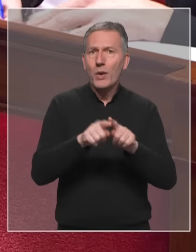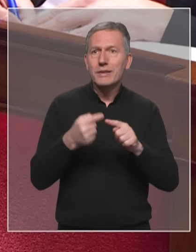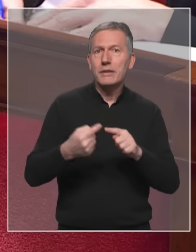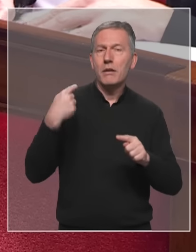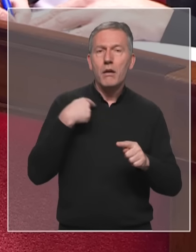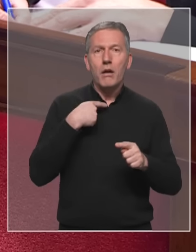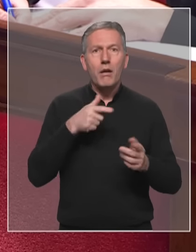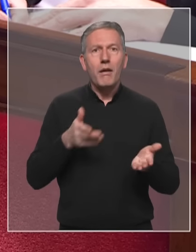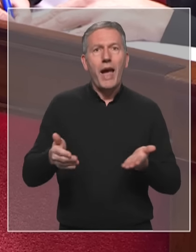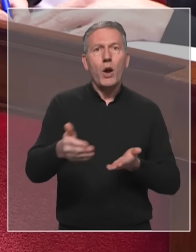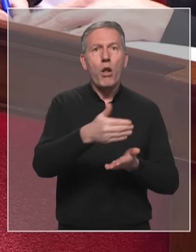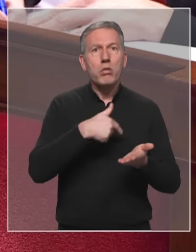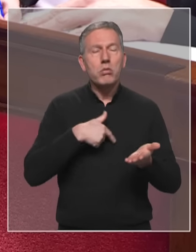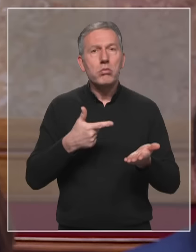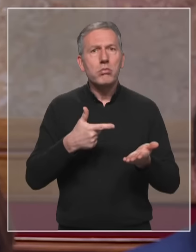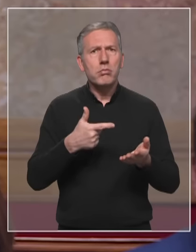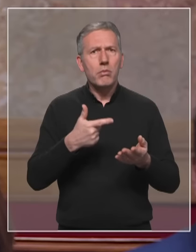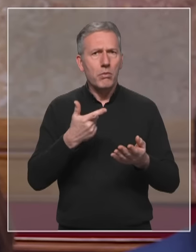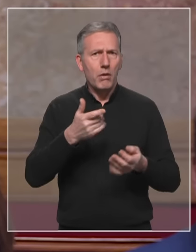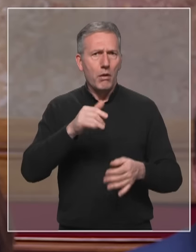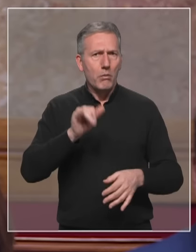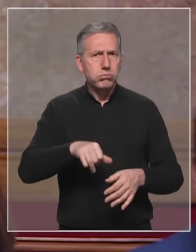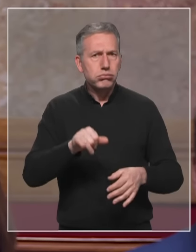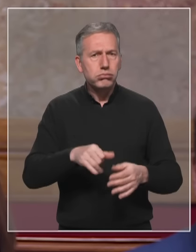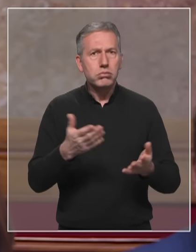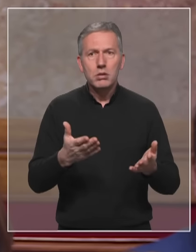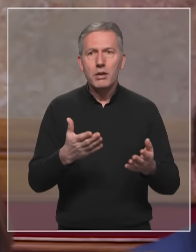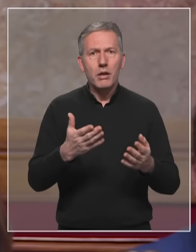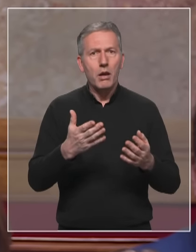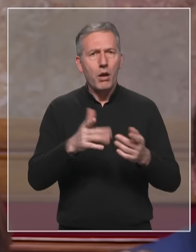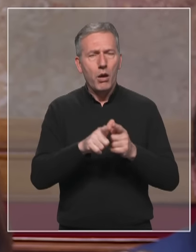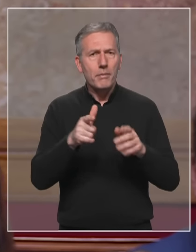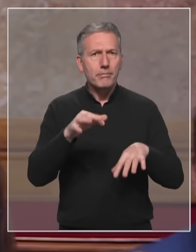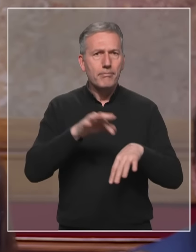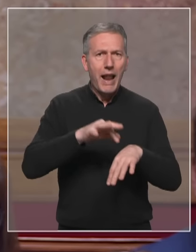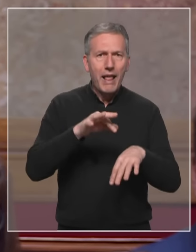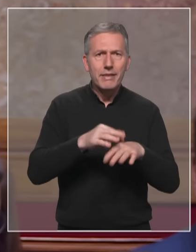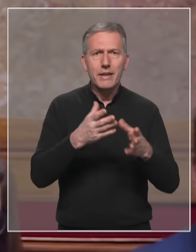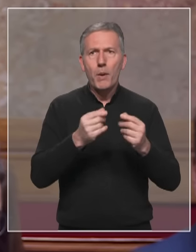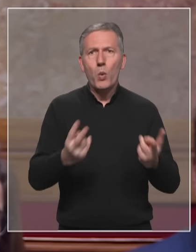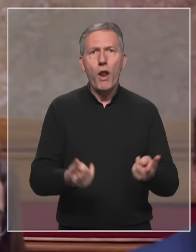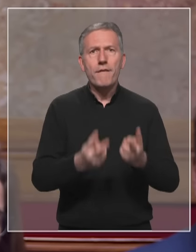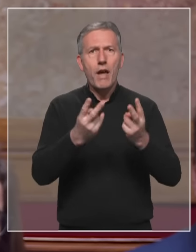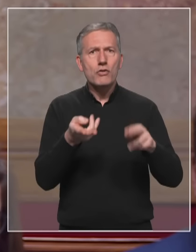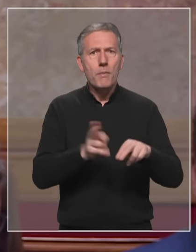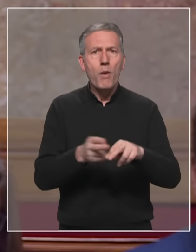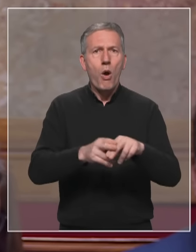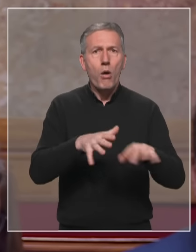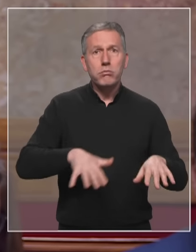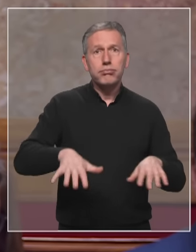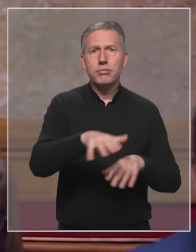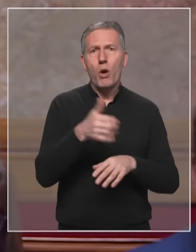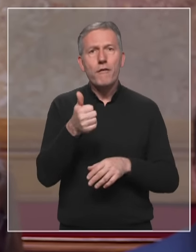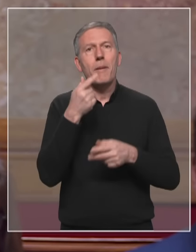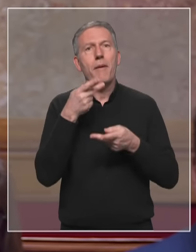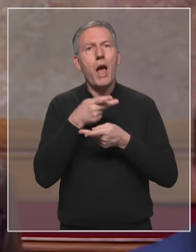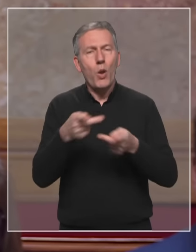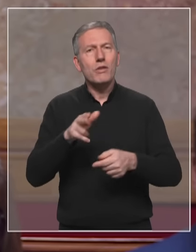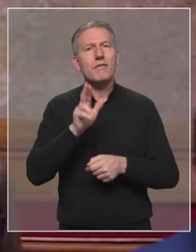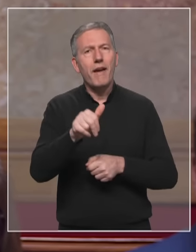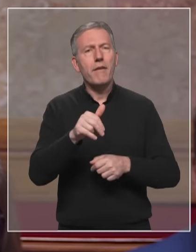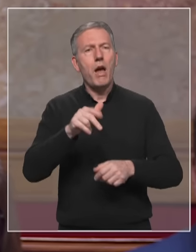catastrophique et d'une crise sanitaire qui décime les élevages, vous avez déclaré que vous ferez tout ce que vous pourrez pour que le